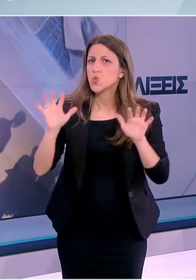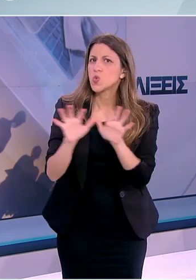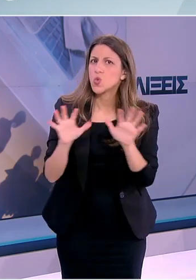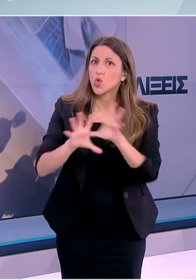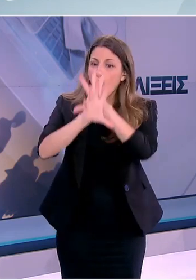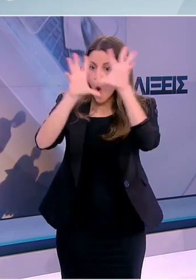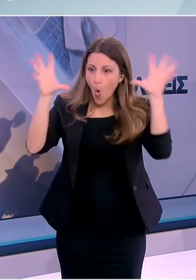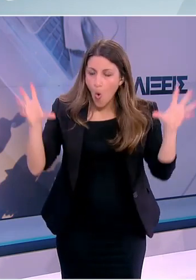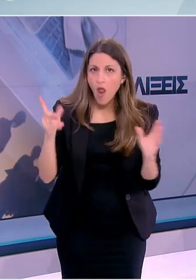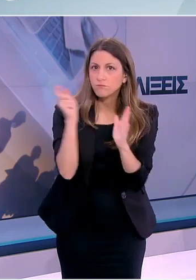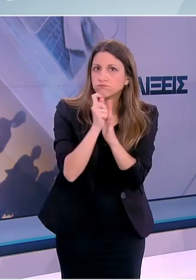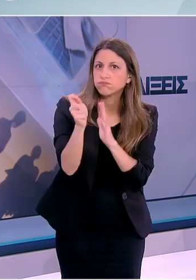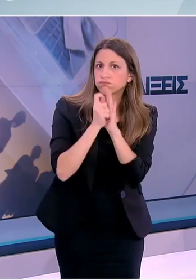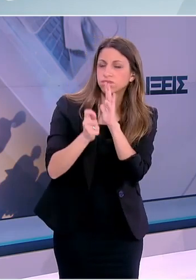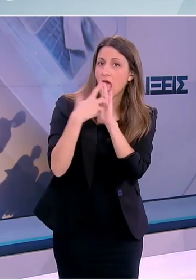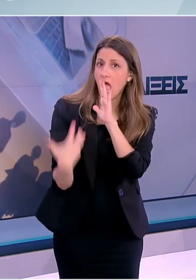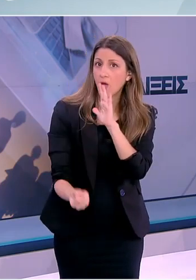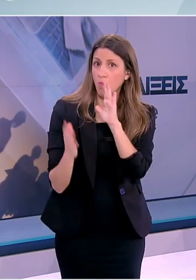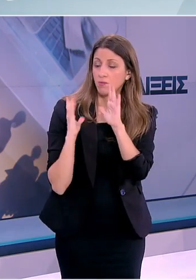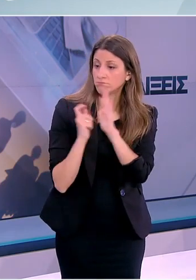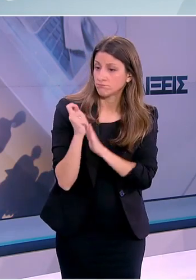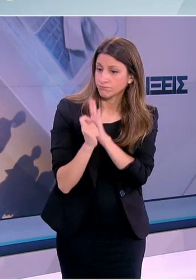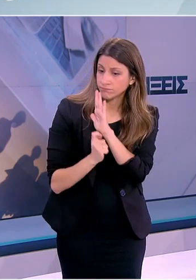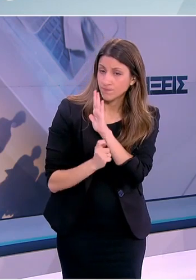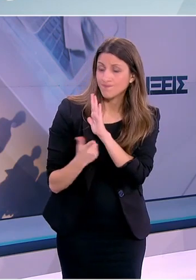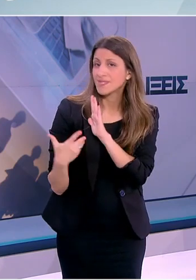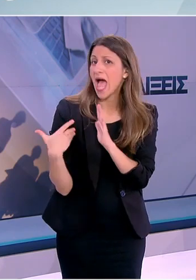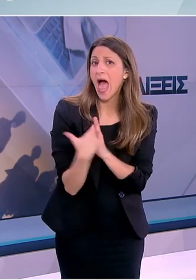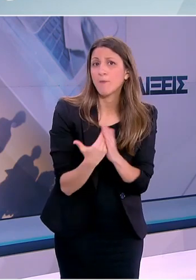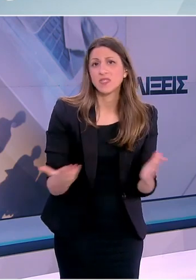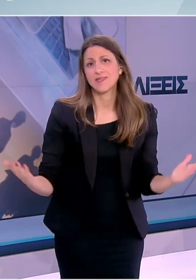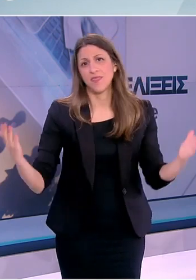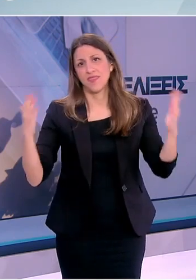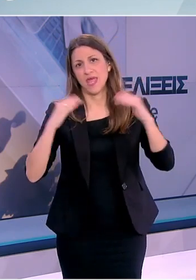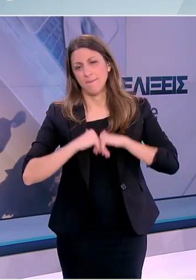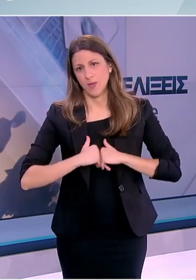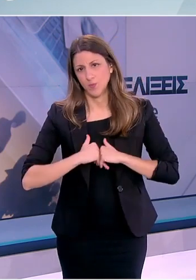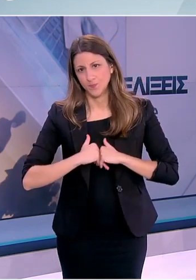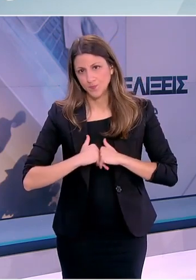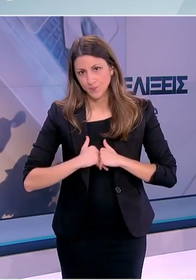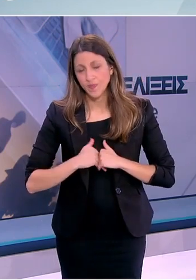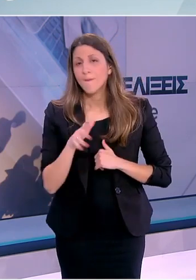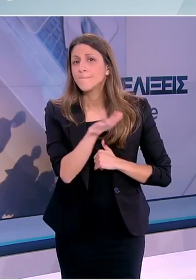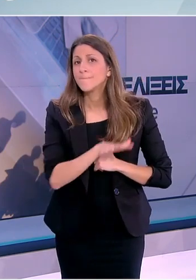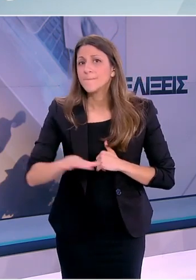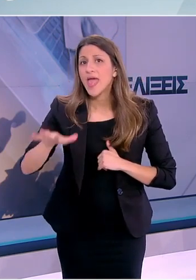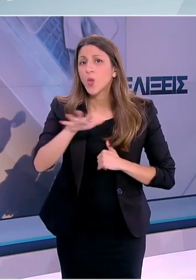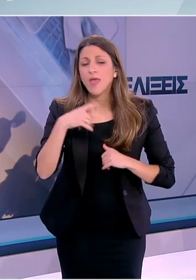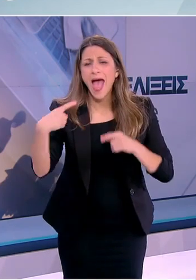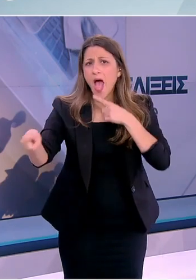αρκετές κλίμακες, αλλά κανείς δεν έχει δεδομένα. Και αυτά τα δεδομένα μπορούν να διαφέρουν από περιοχή σε περιοχή και